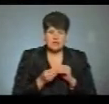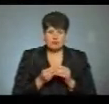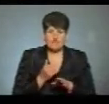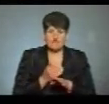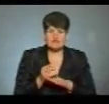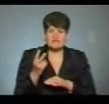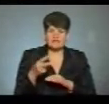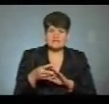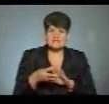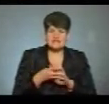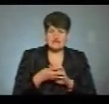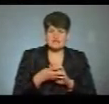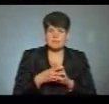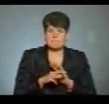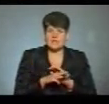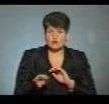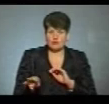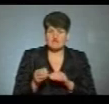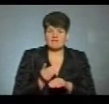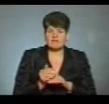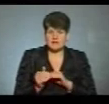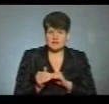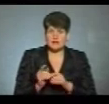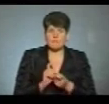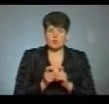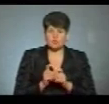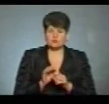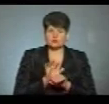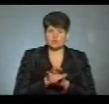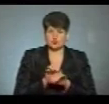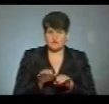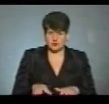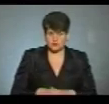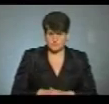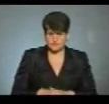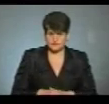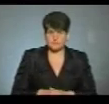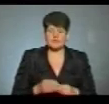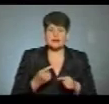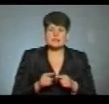виділила 29 мільйонів на боротьбу з епідемією коронавірусу. Це,